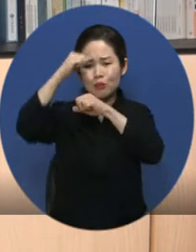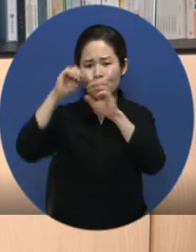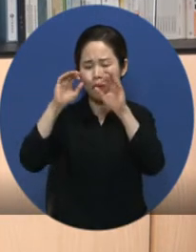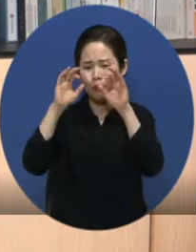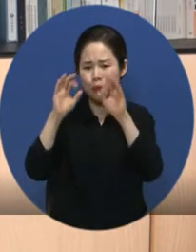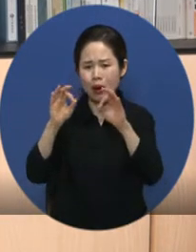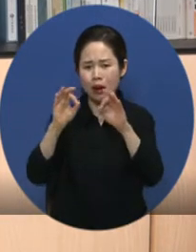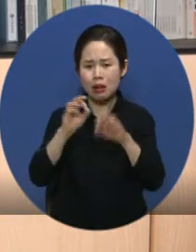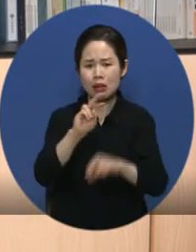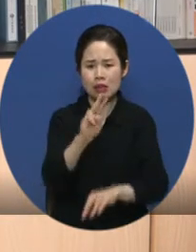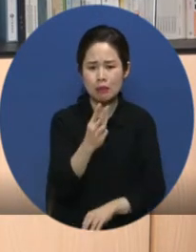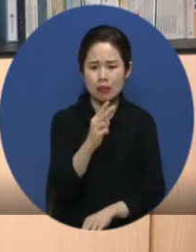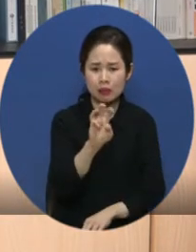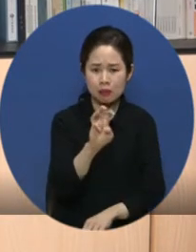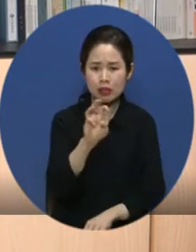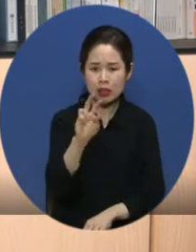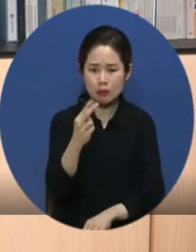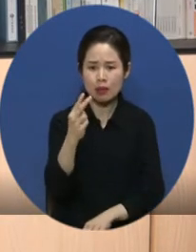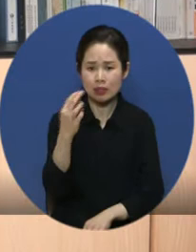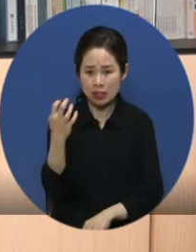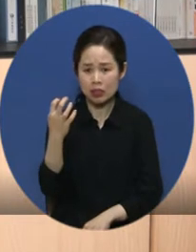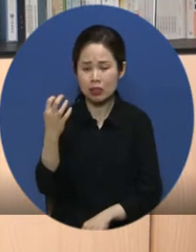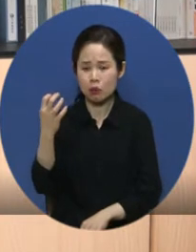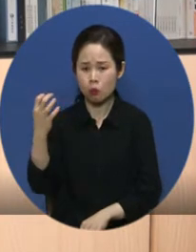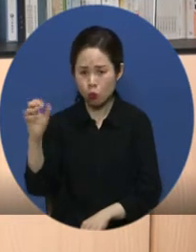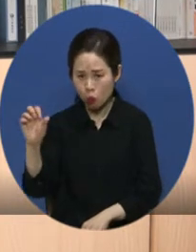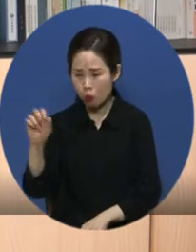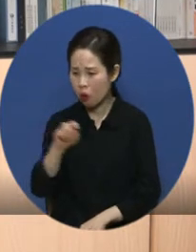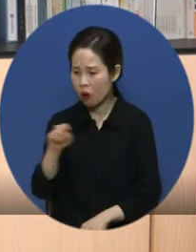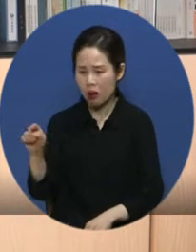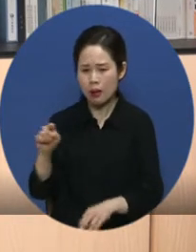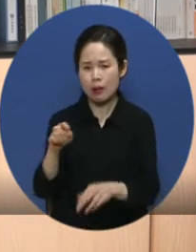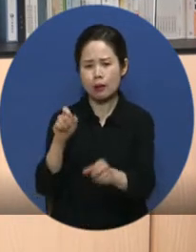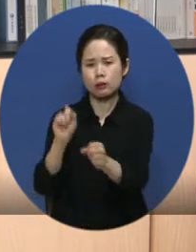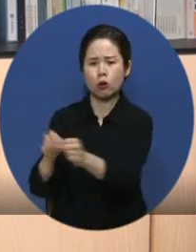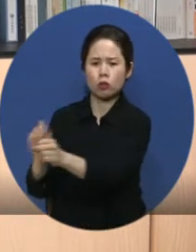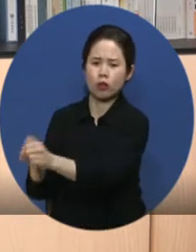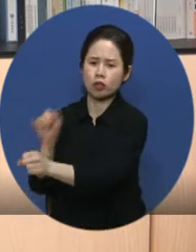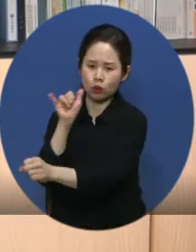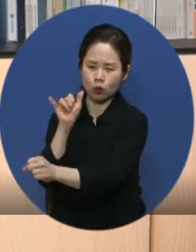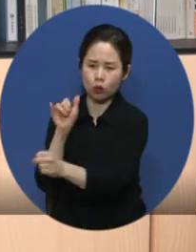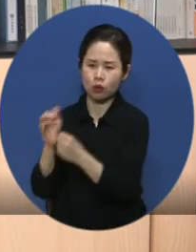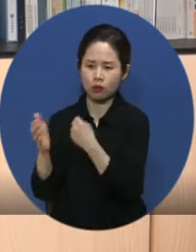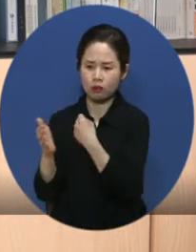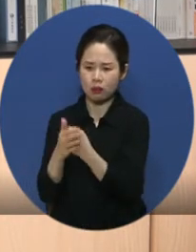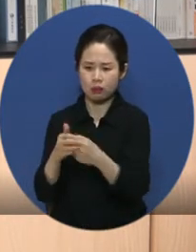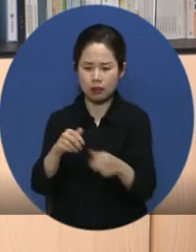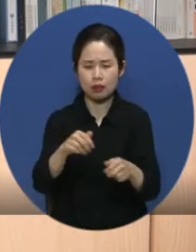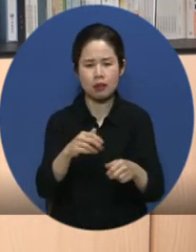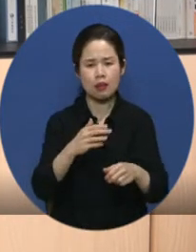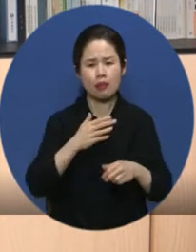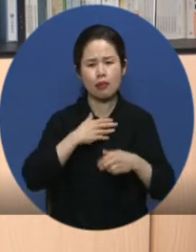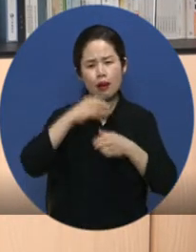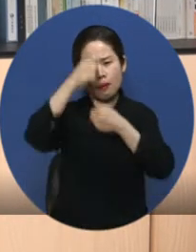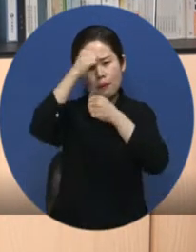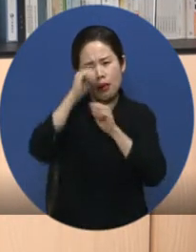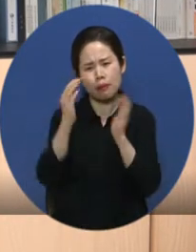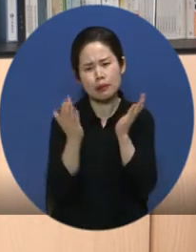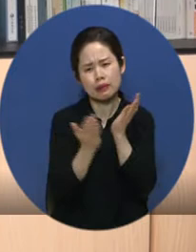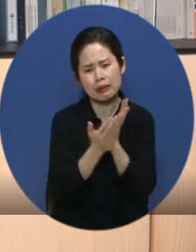정해진 치수에다 발을 맞춰 신다 보니까 발들이 전부 많이